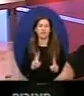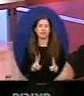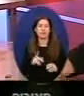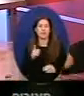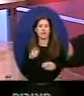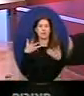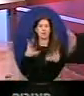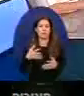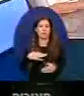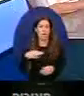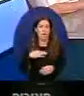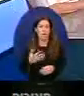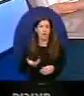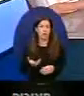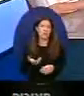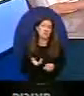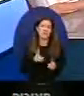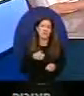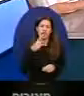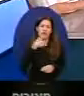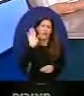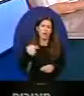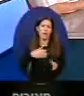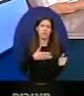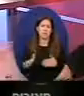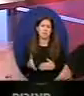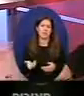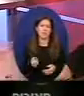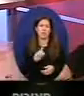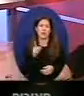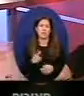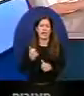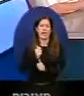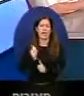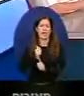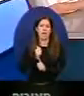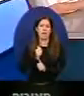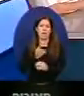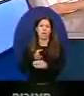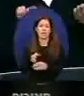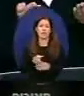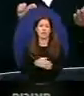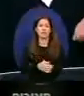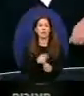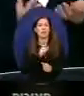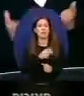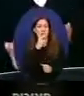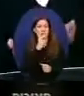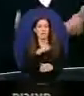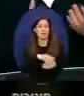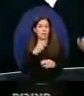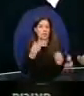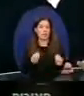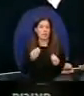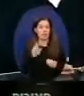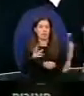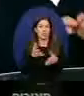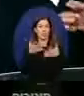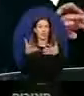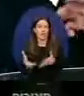וההתקפית? אנחנו סודרים, בזה ראינו זה. לכן הקדמתי ואמרתי לך, אתה צריך להסתכל על שני המרכיבים, ההתקפי